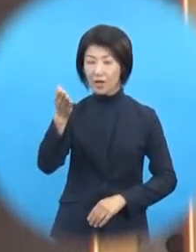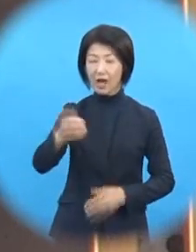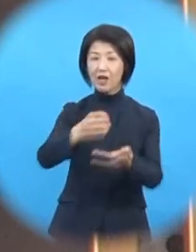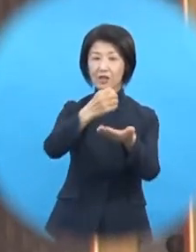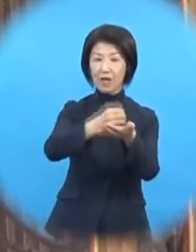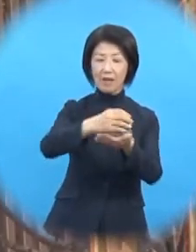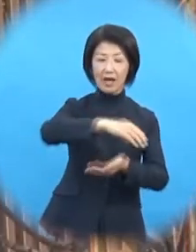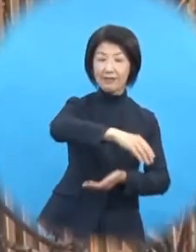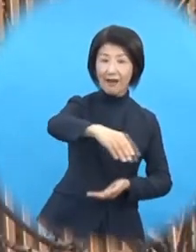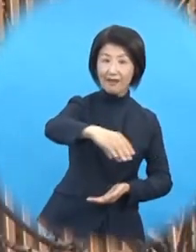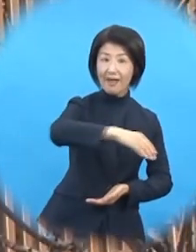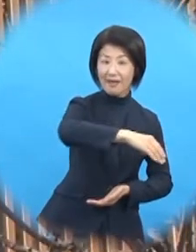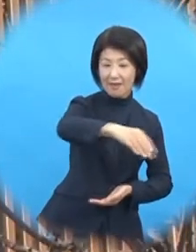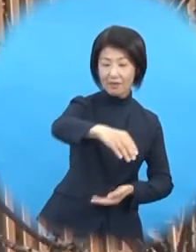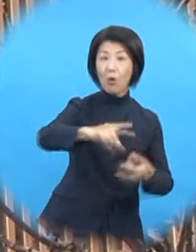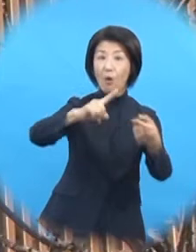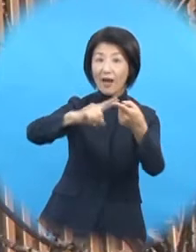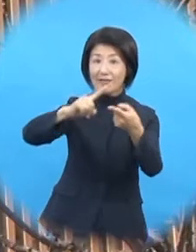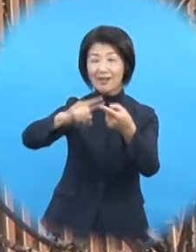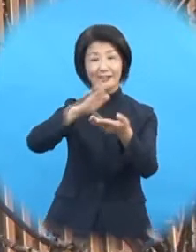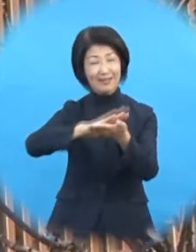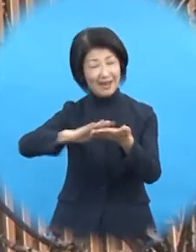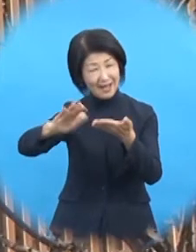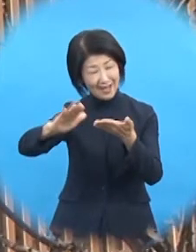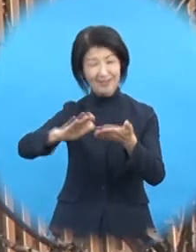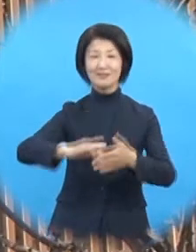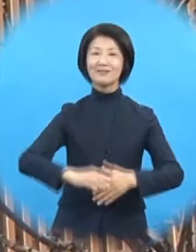の茶畑の景色とマッチしていて綺麗。